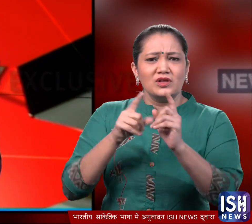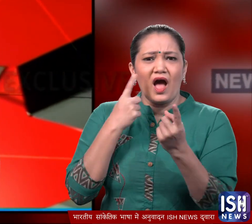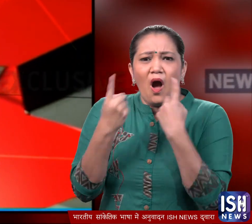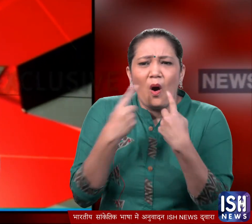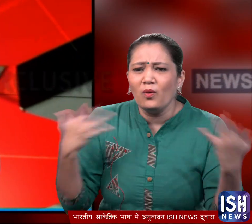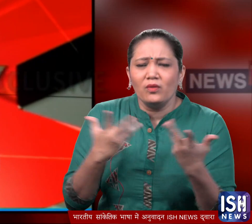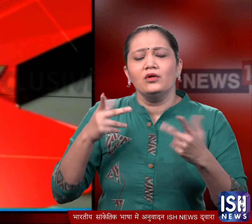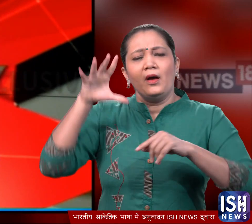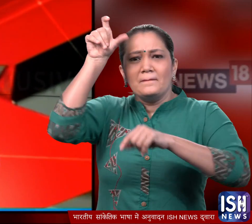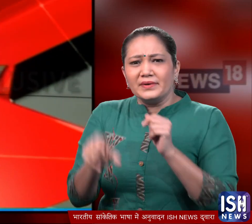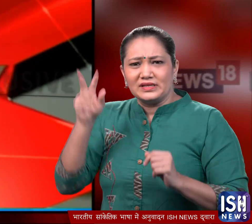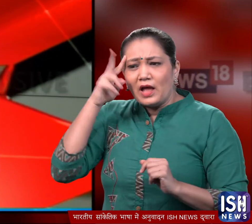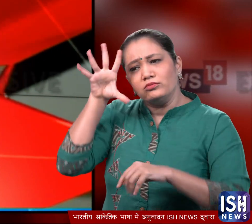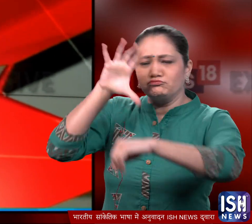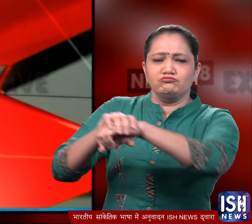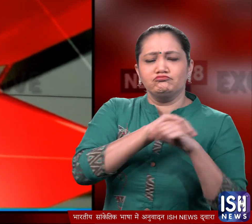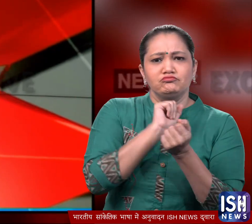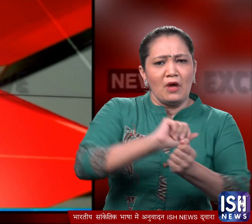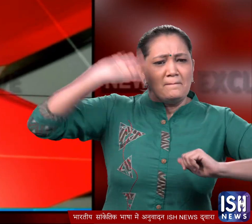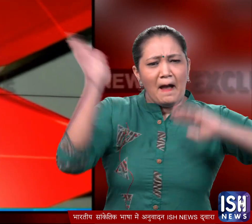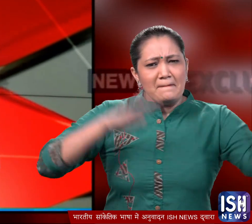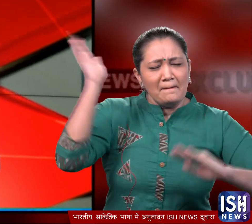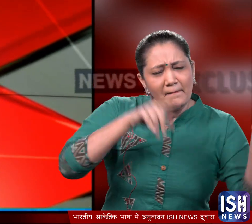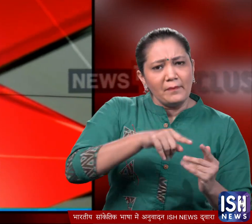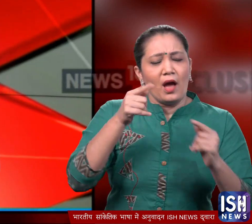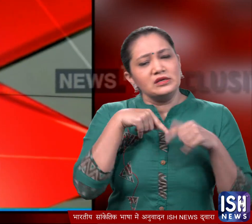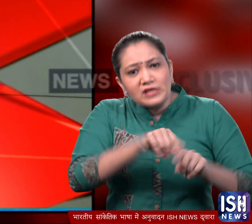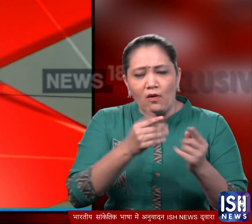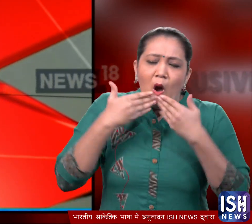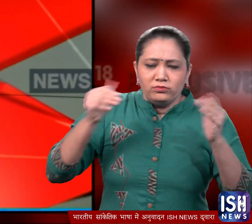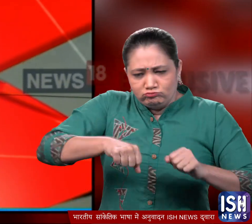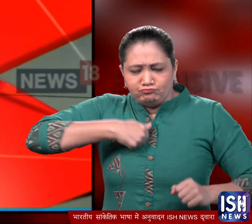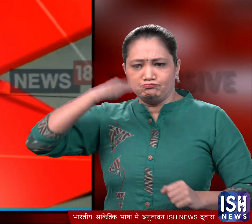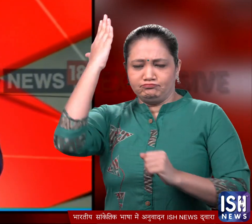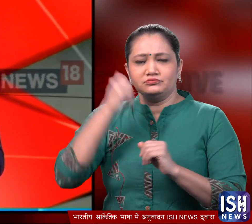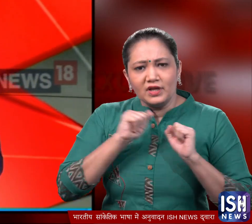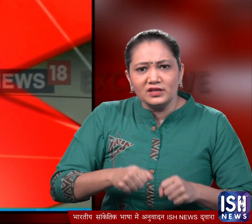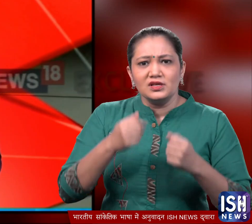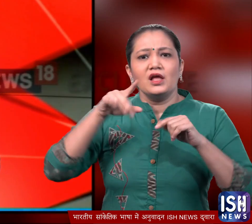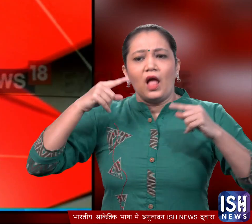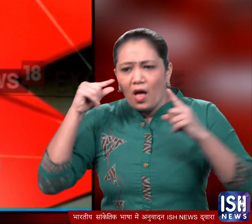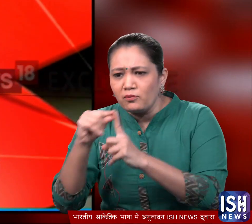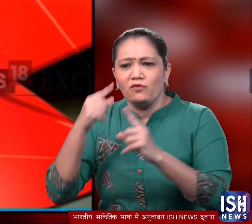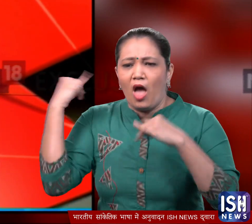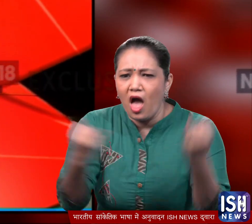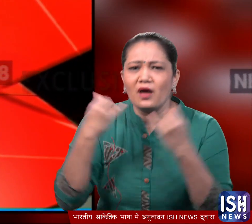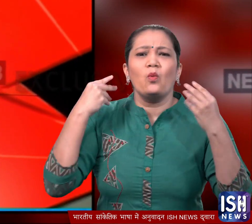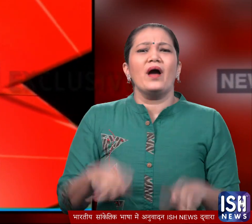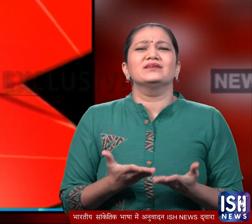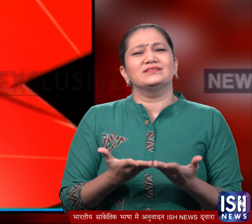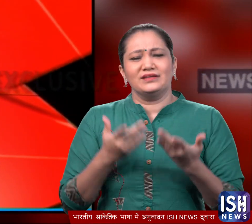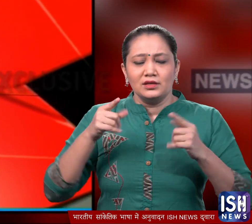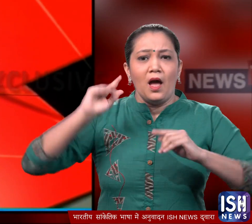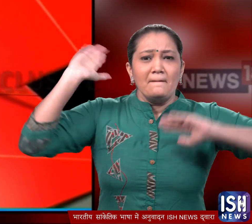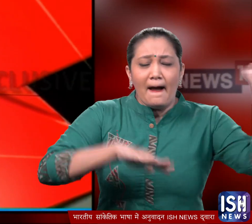संदिग्ध या आरोपी को पकड़कर उसे पीटा जाए ताकि वो खुद गुनाह कबूल कर ले, क्योंकि इससे सबूत जुटाने की मेहनत नहीं करनी पड़ती। लेकिन पुलिस की